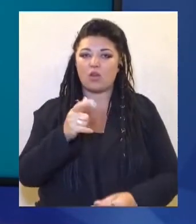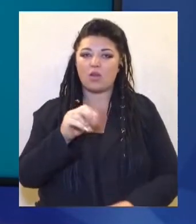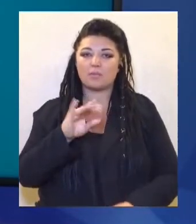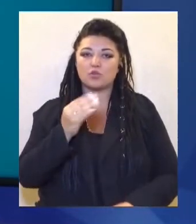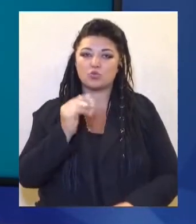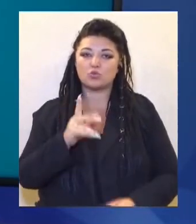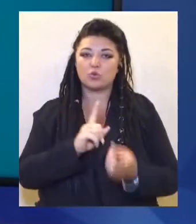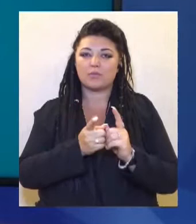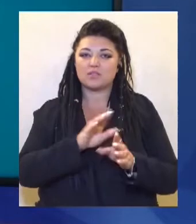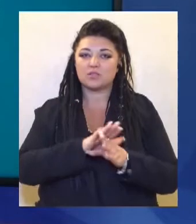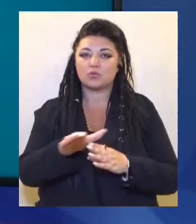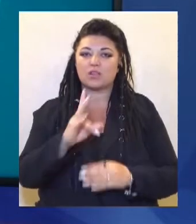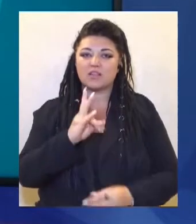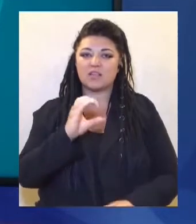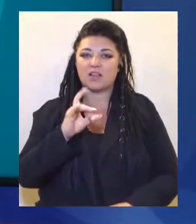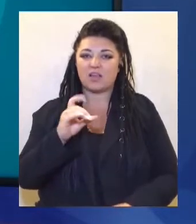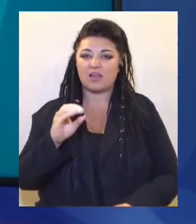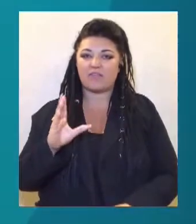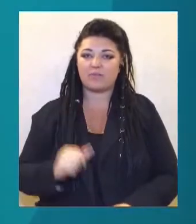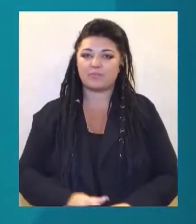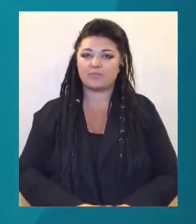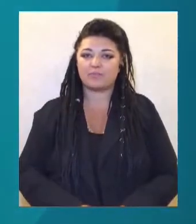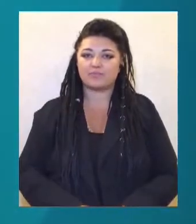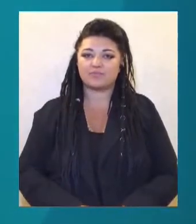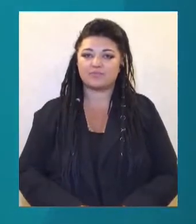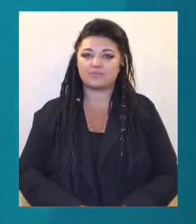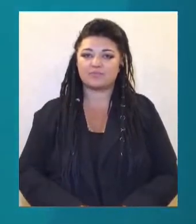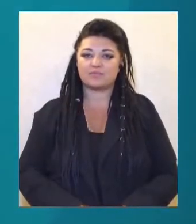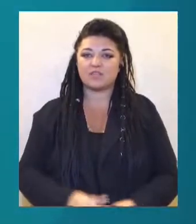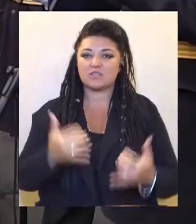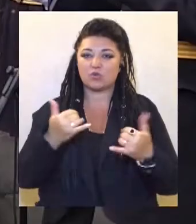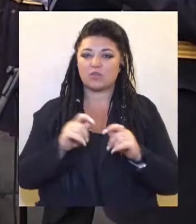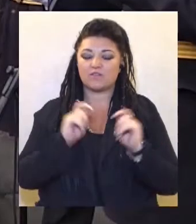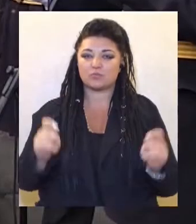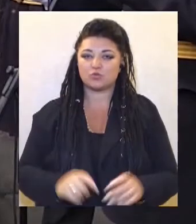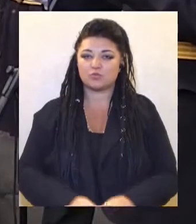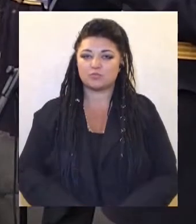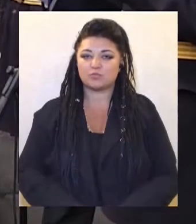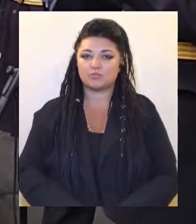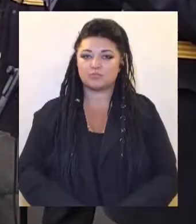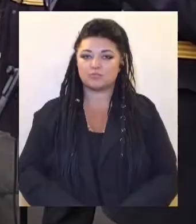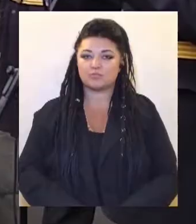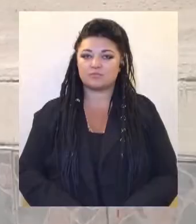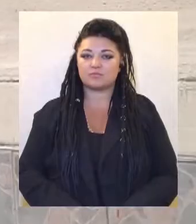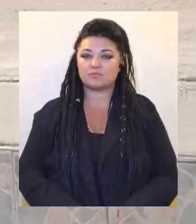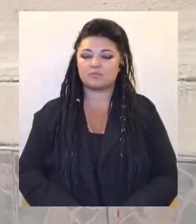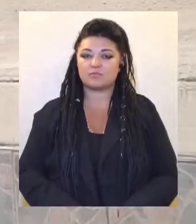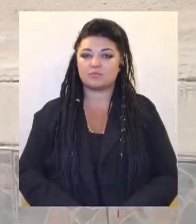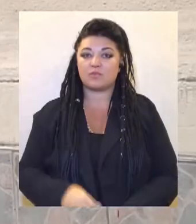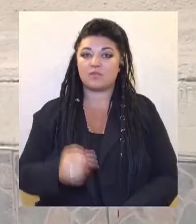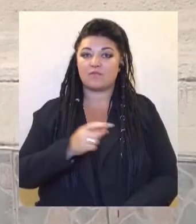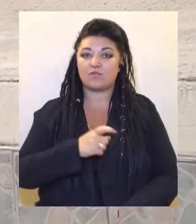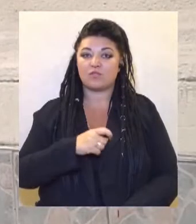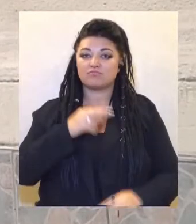Сурдопереклад здійснює Наталя Сергієва. Сьогодні у випуску. В Одесі вшанували пам'ять